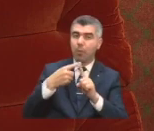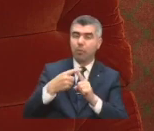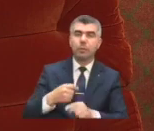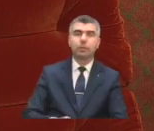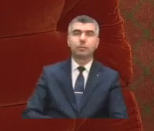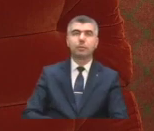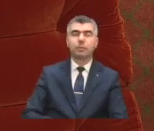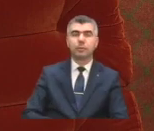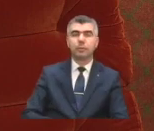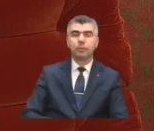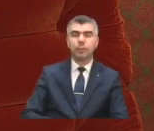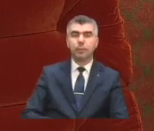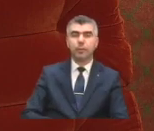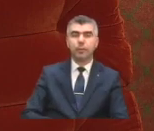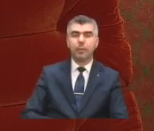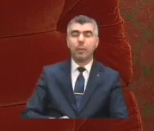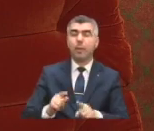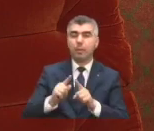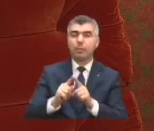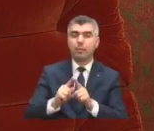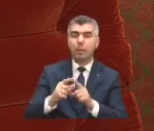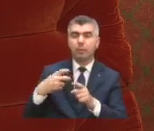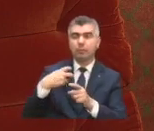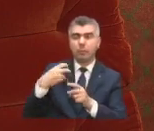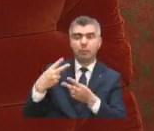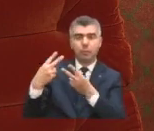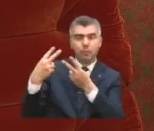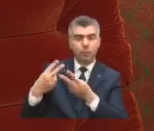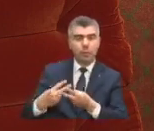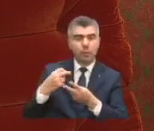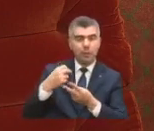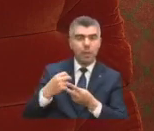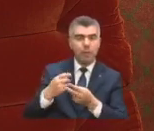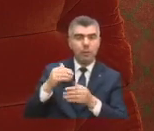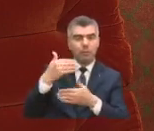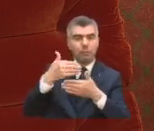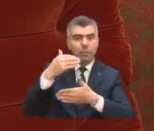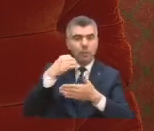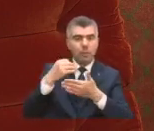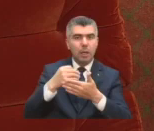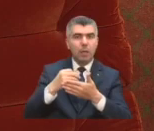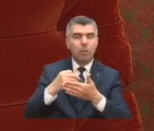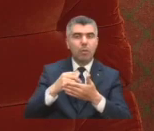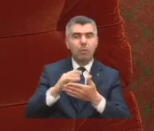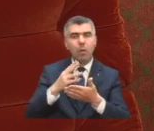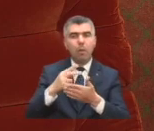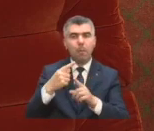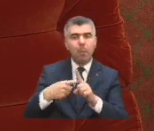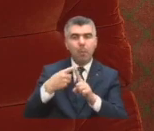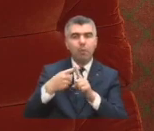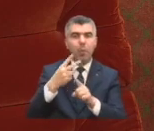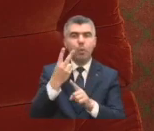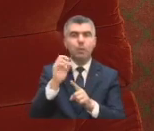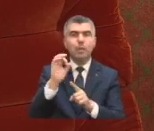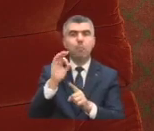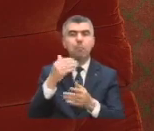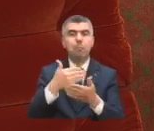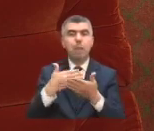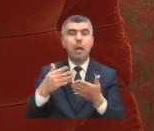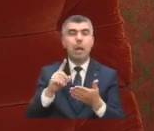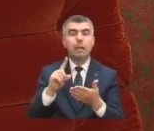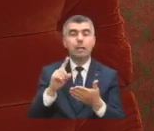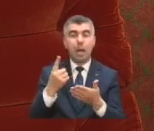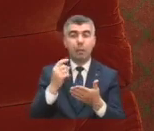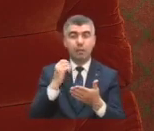2022. فسجلت استثمارات الميزانية العامة زيادة تقريبا ديال 20 مليار درهم،